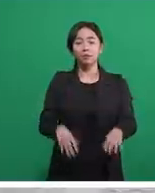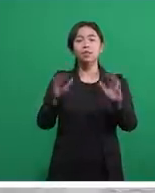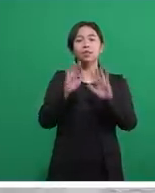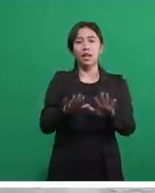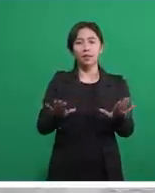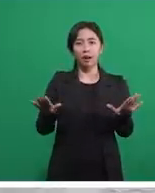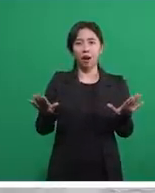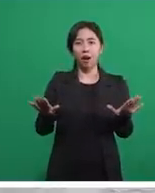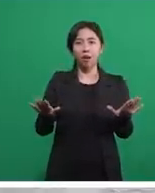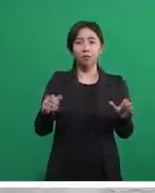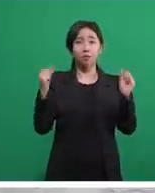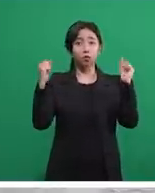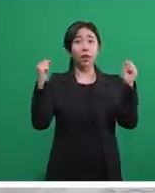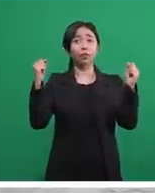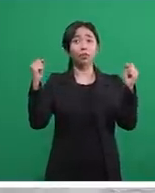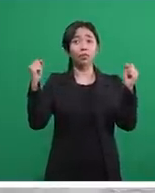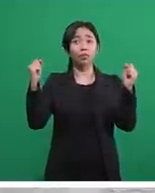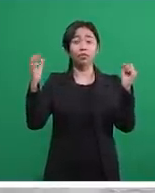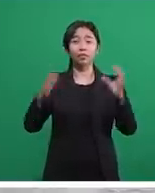kesejahteraan, kesehatan,